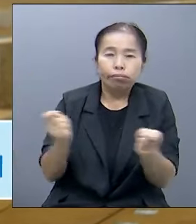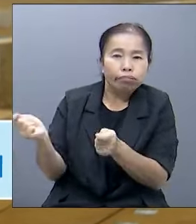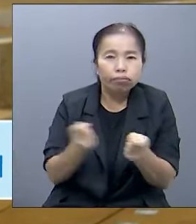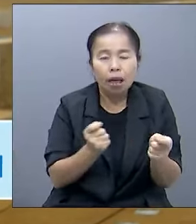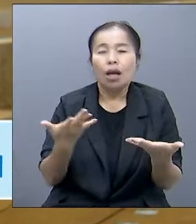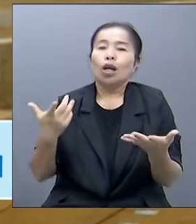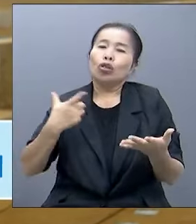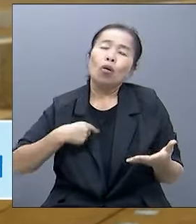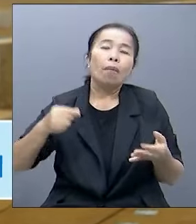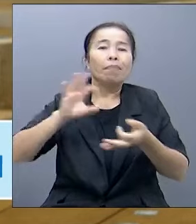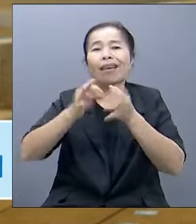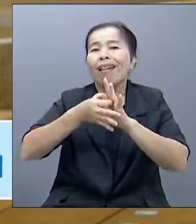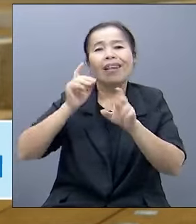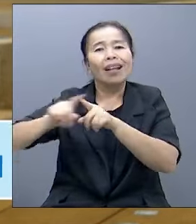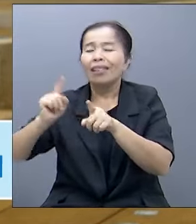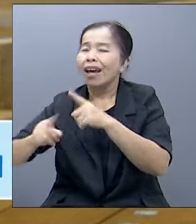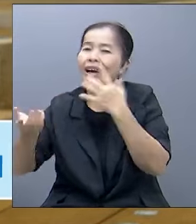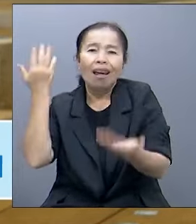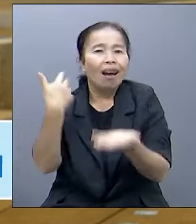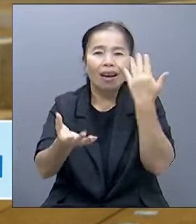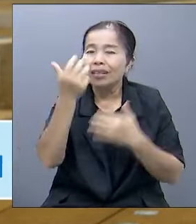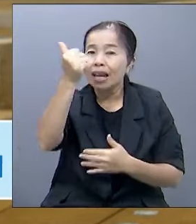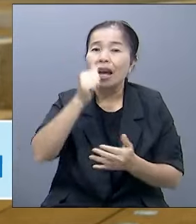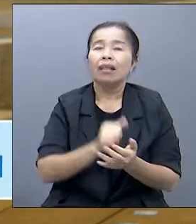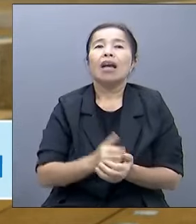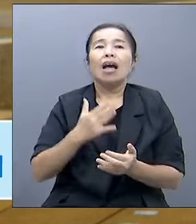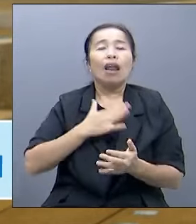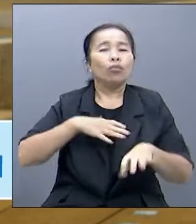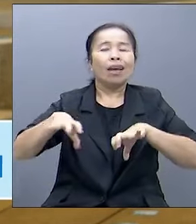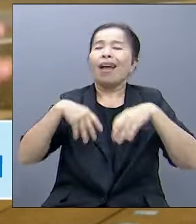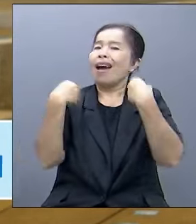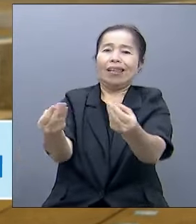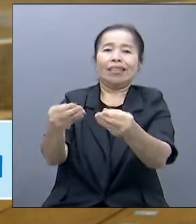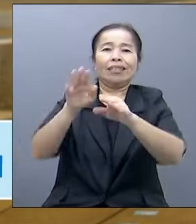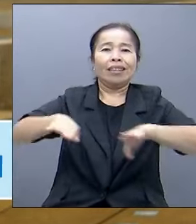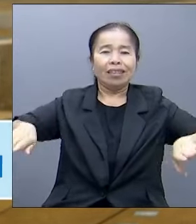ใดๆก็ตามทั้งในร่มและกลางแจ้งเราจัดให้เขาเรามีต